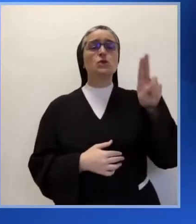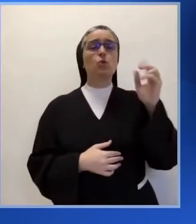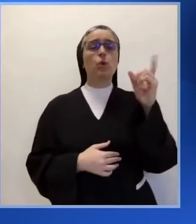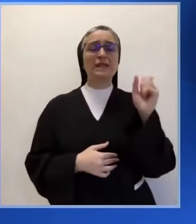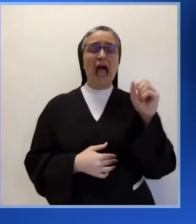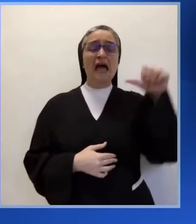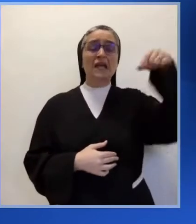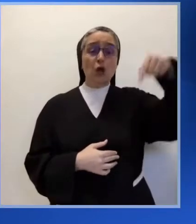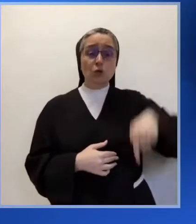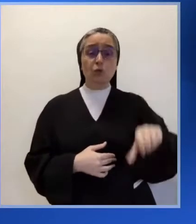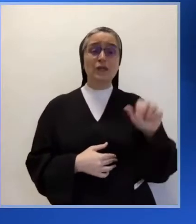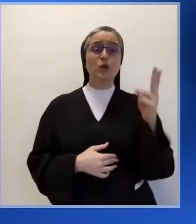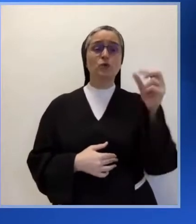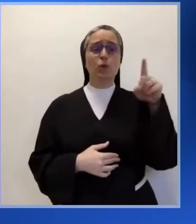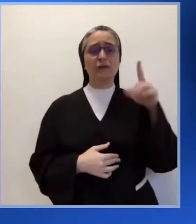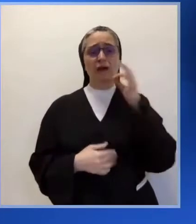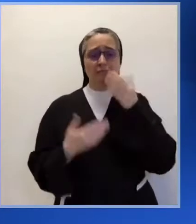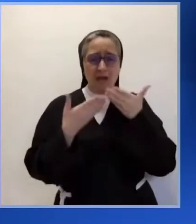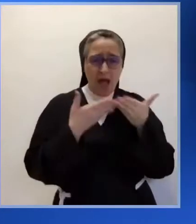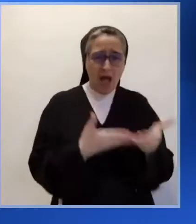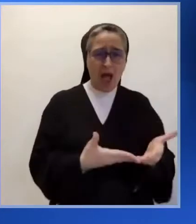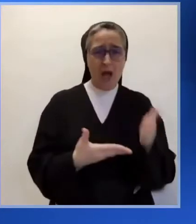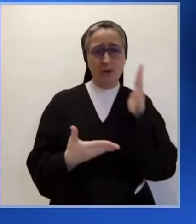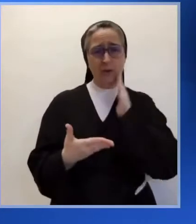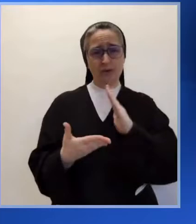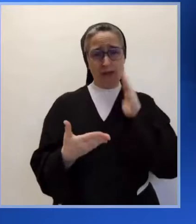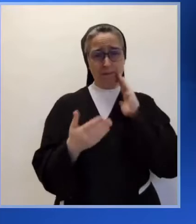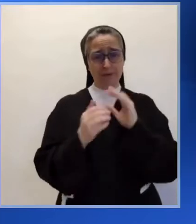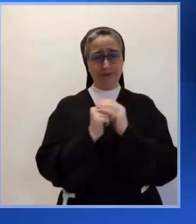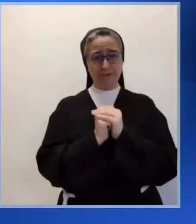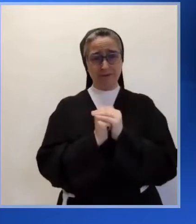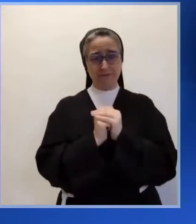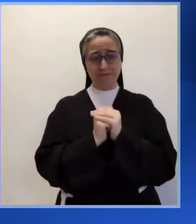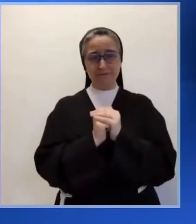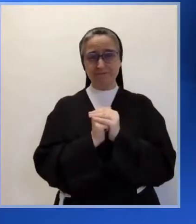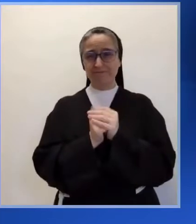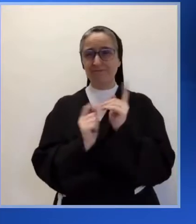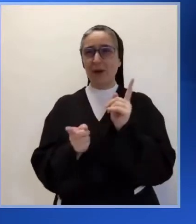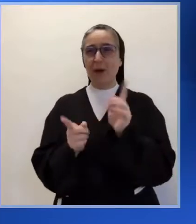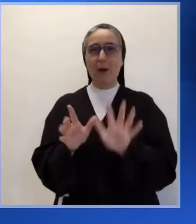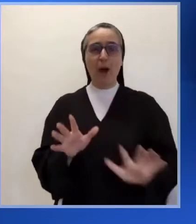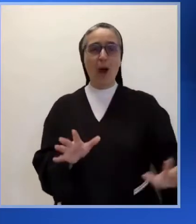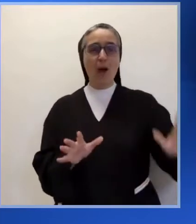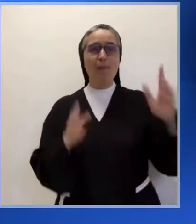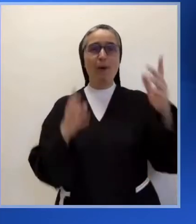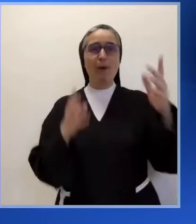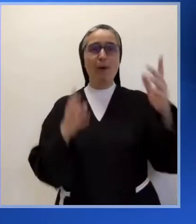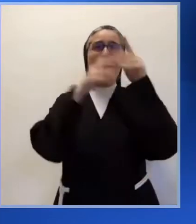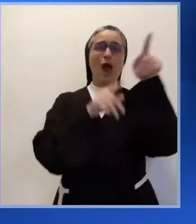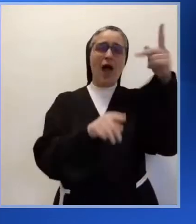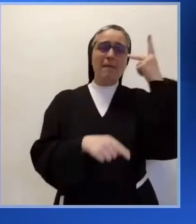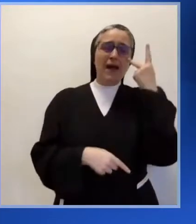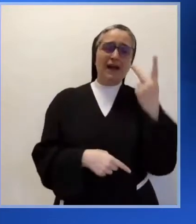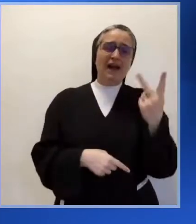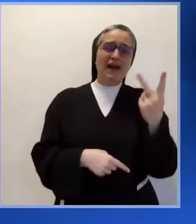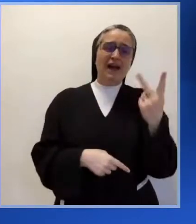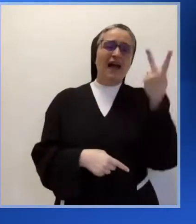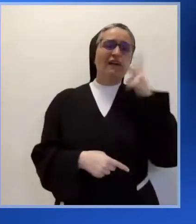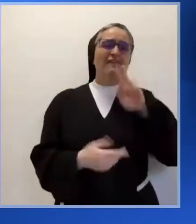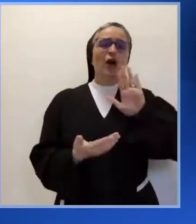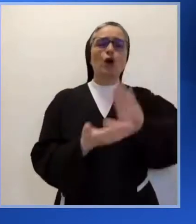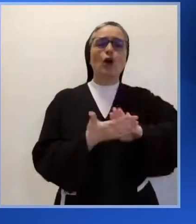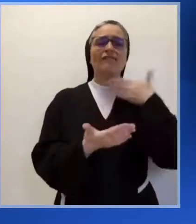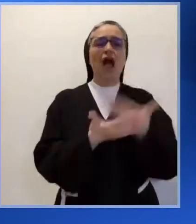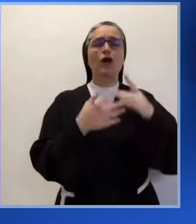Sudan. Fa che prevalgano nel cuore dei popoli del continente americano i valori della